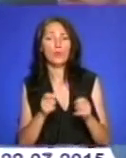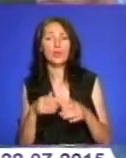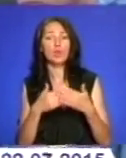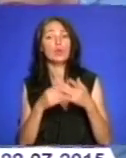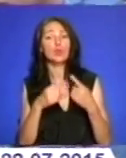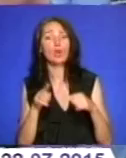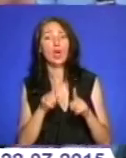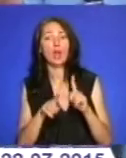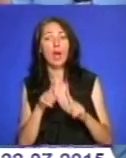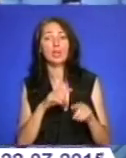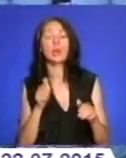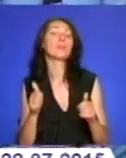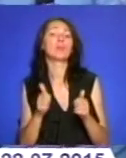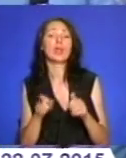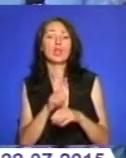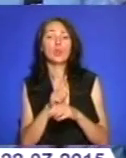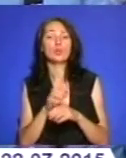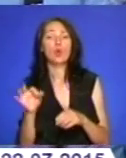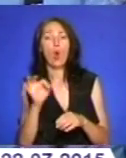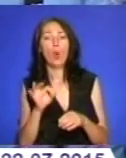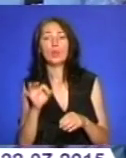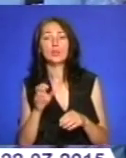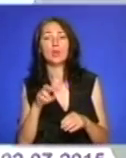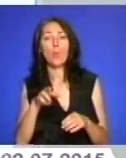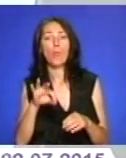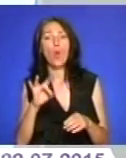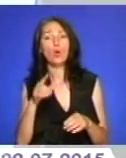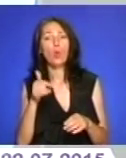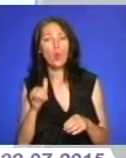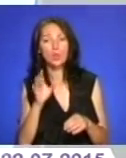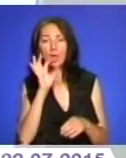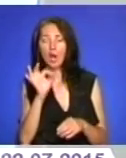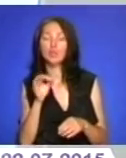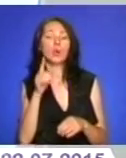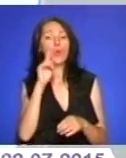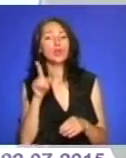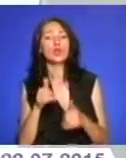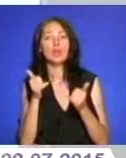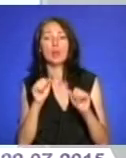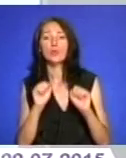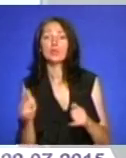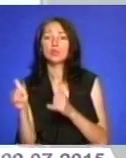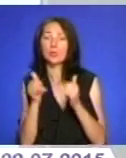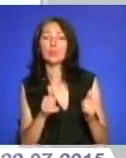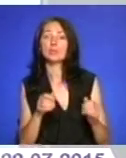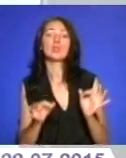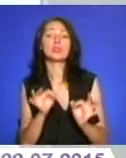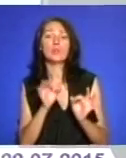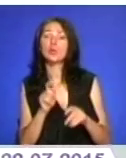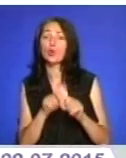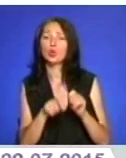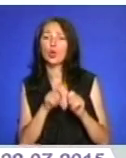управлінні Міністерства внутрішніх справ Тернопільській області Юрій Мургун каже, що поки для можливості забезпечення стабільності і